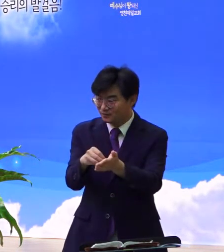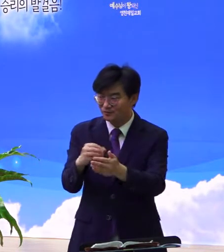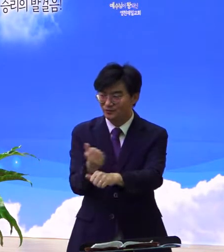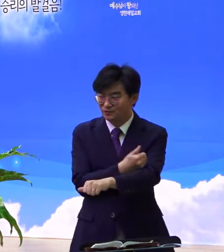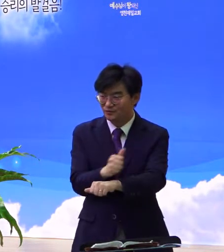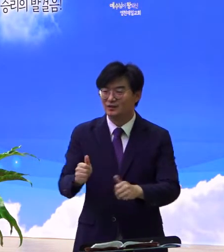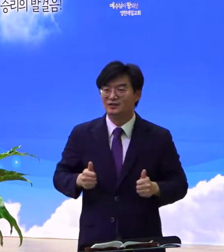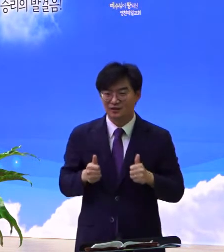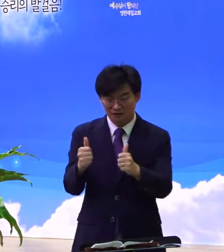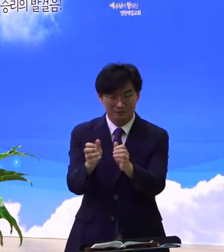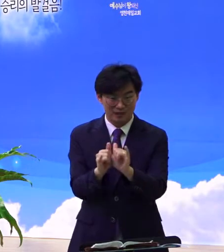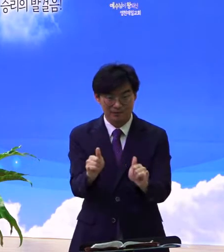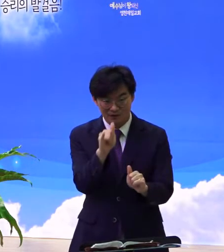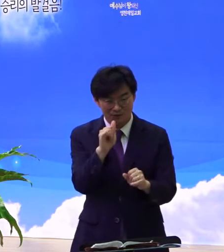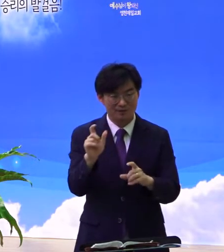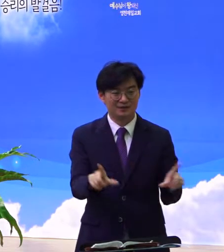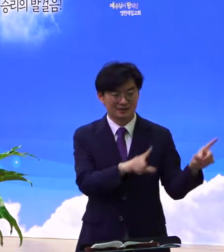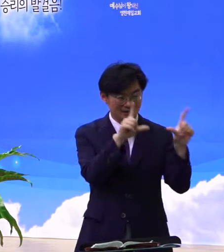해봅니다.